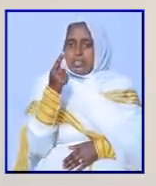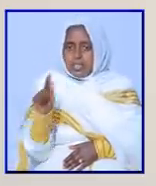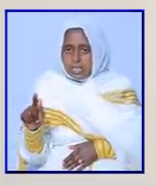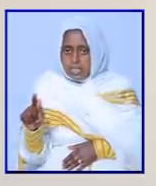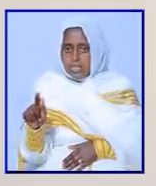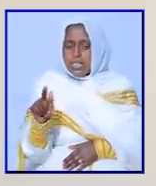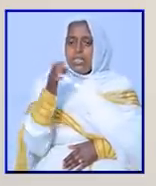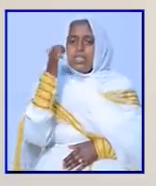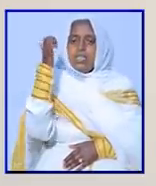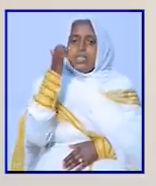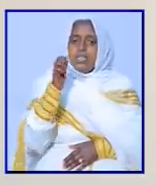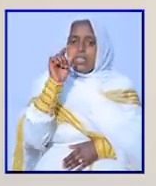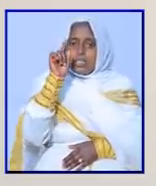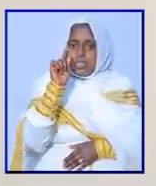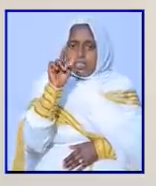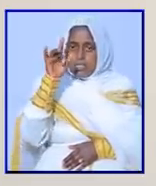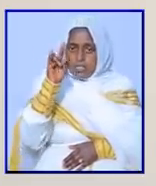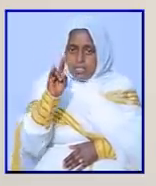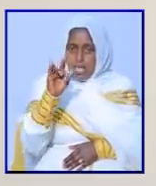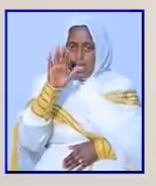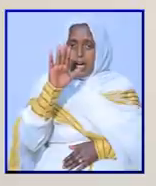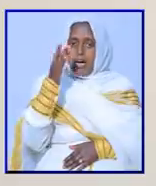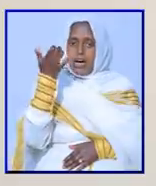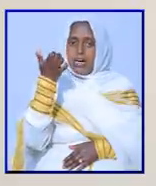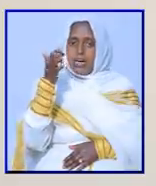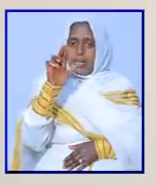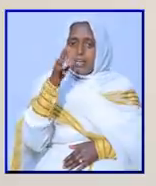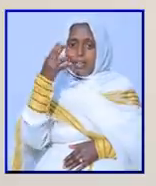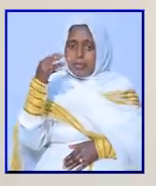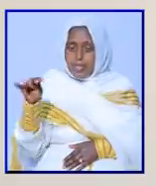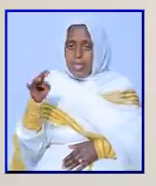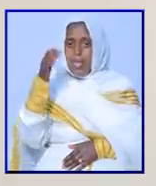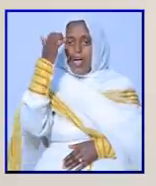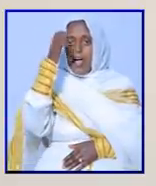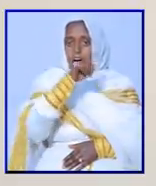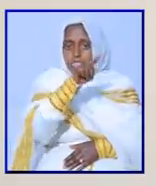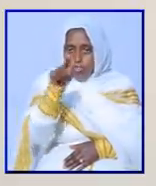ትካትኒ እንዘ አረሚ አንትሙ